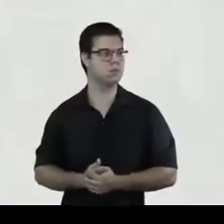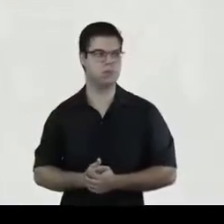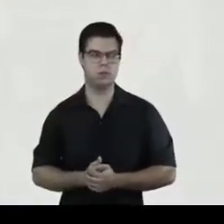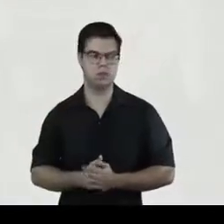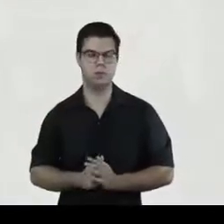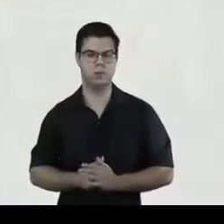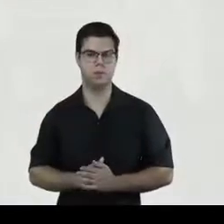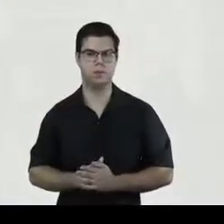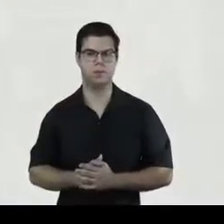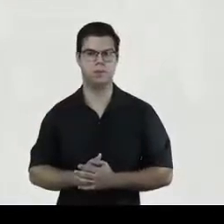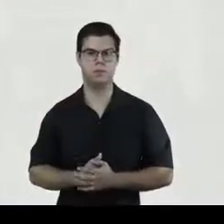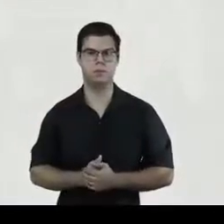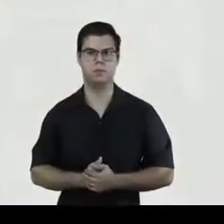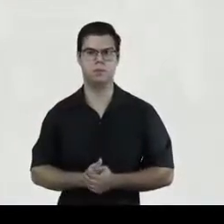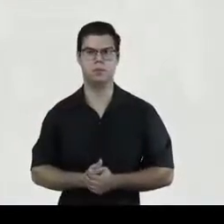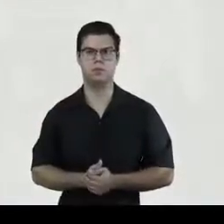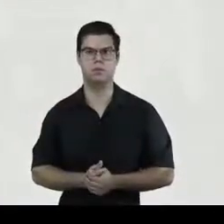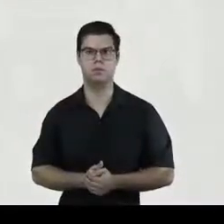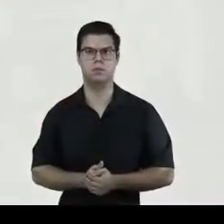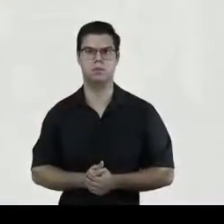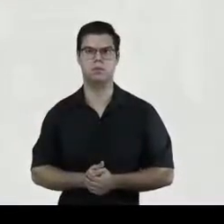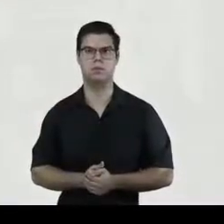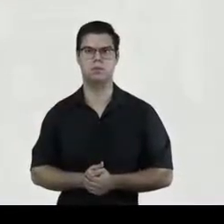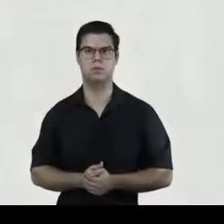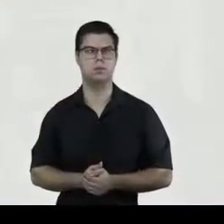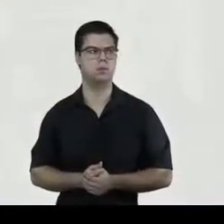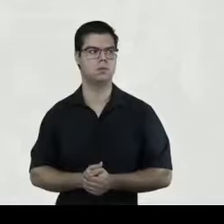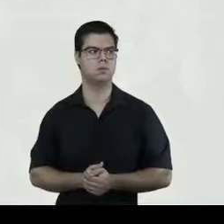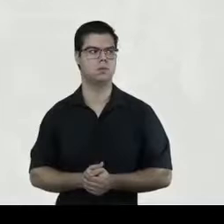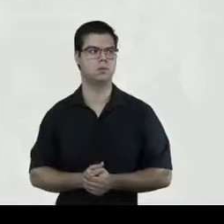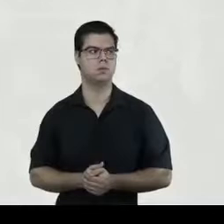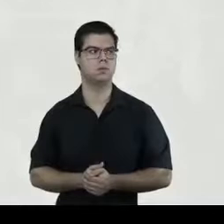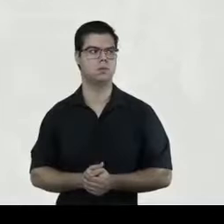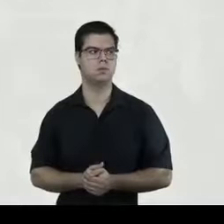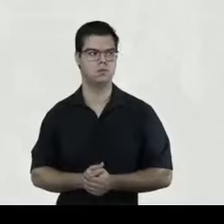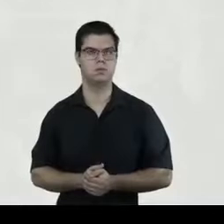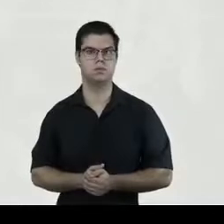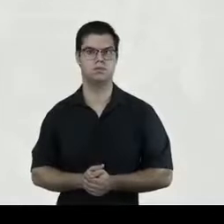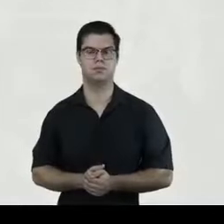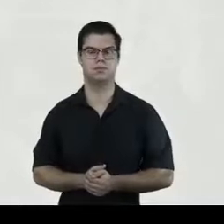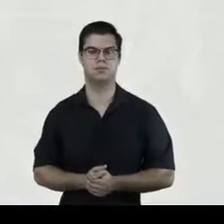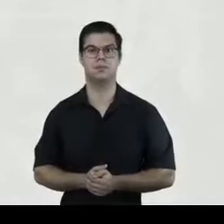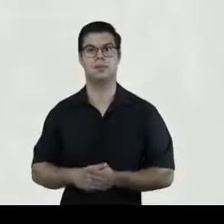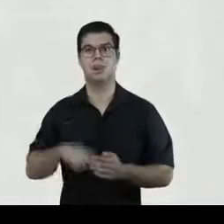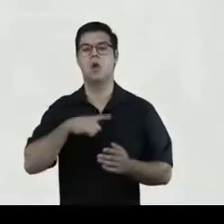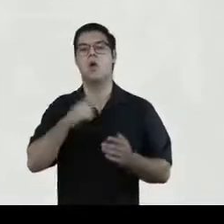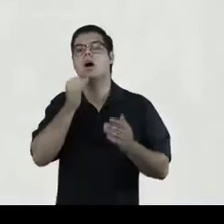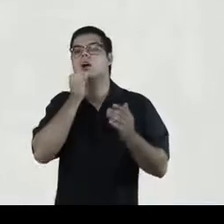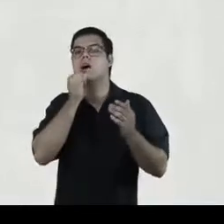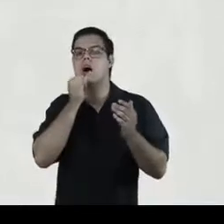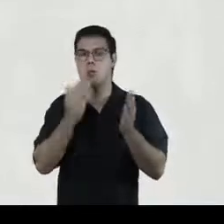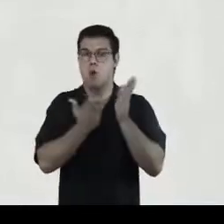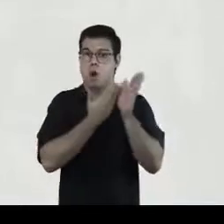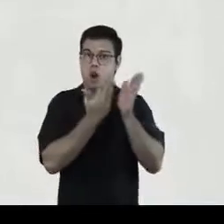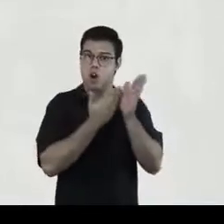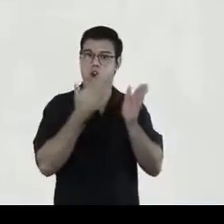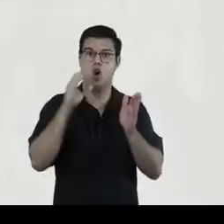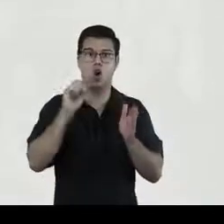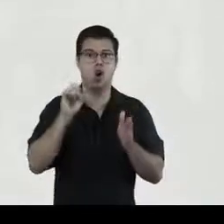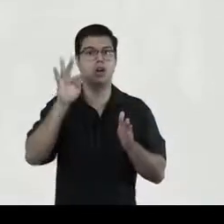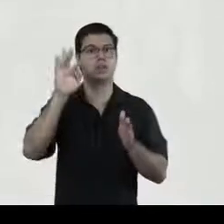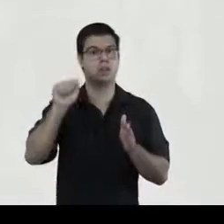Voilà, c'est un exemplaire de la collection Coste. Coste était un magistrat lyonnais